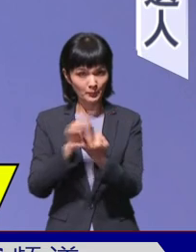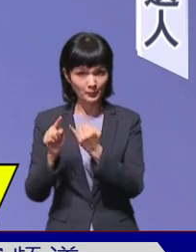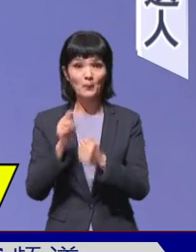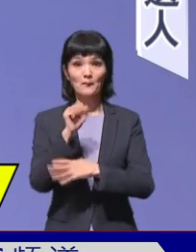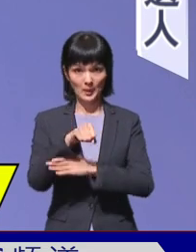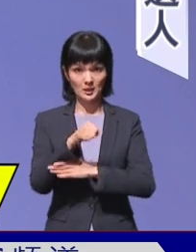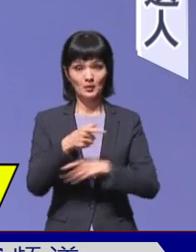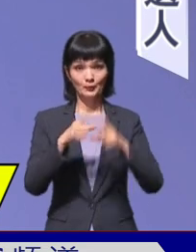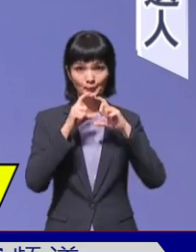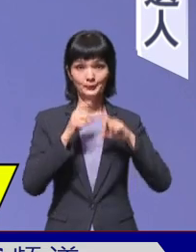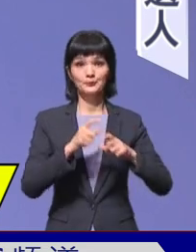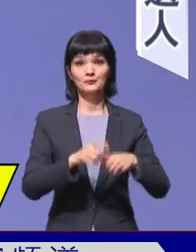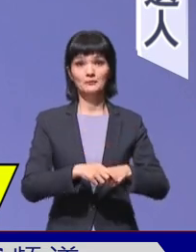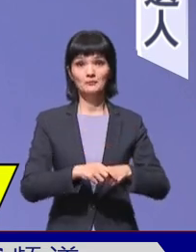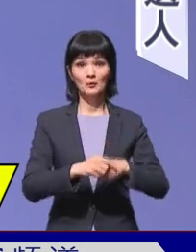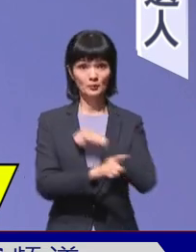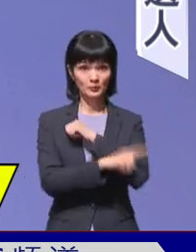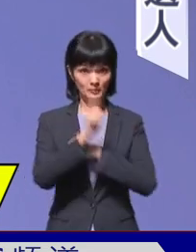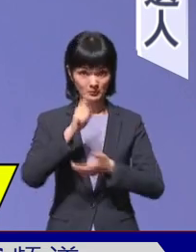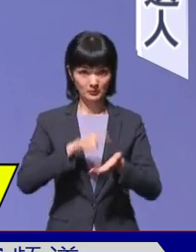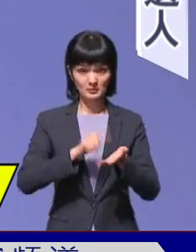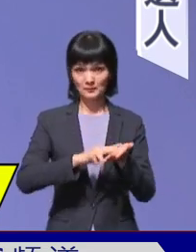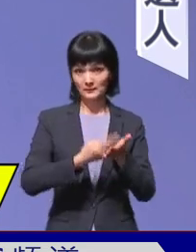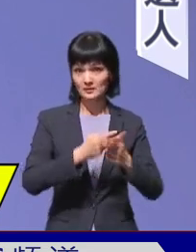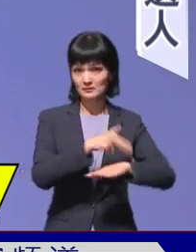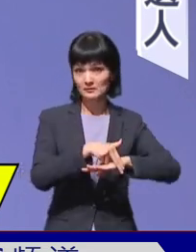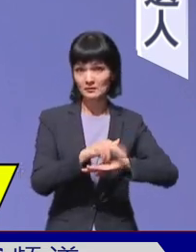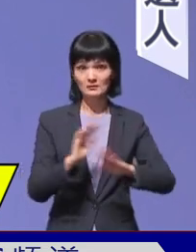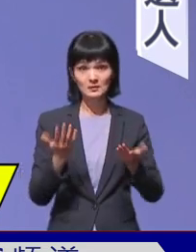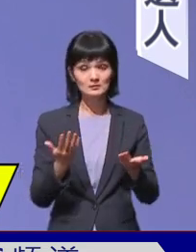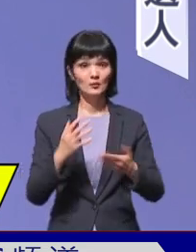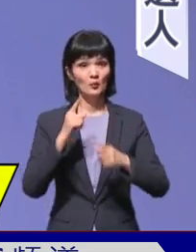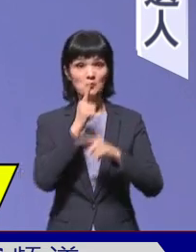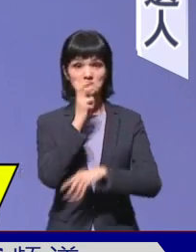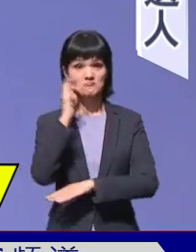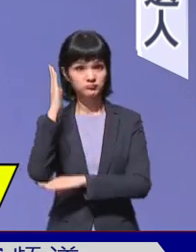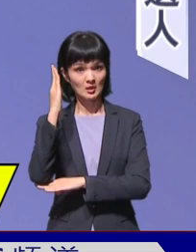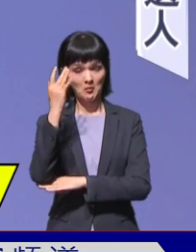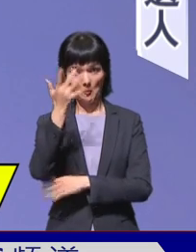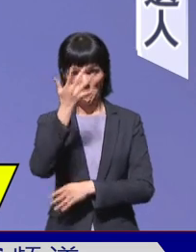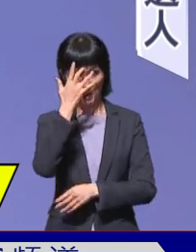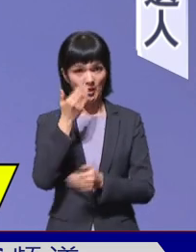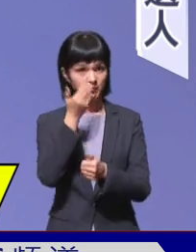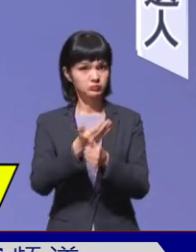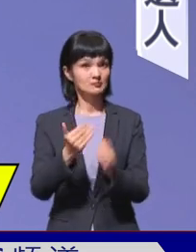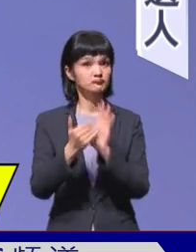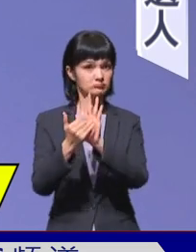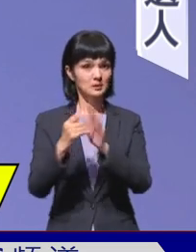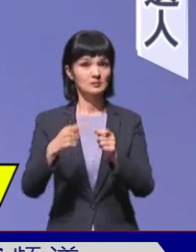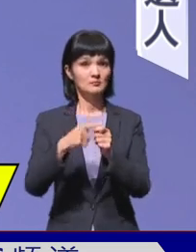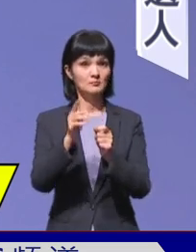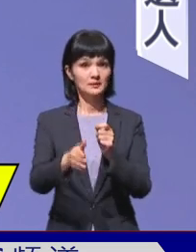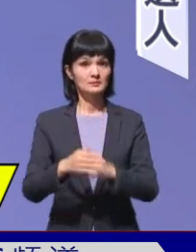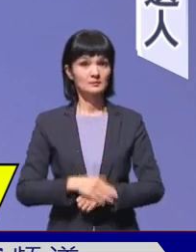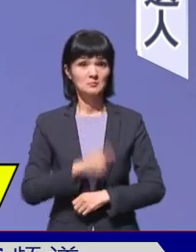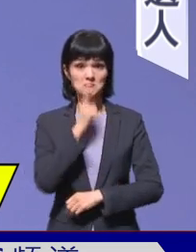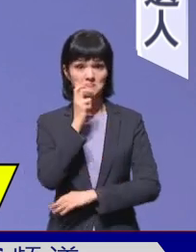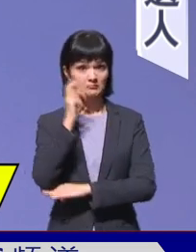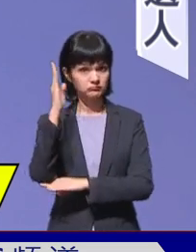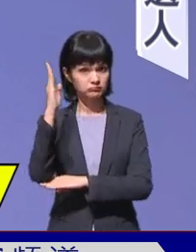要再办最后一次的变更设计，就卡在中央将近1年半的时间。这一年半中央没有说出任